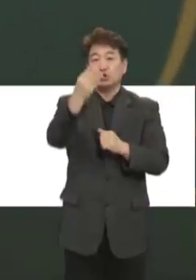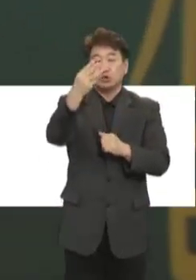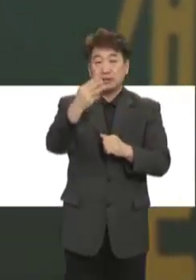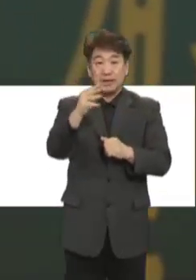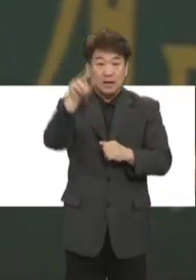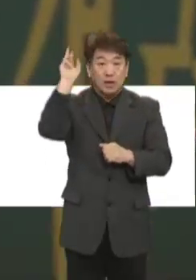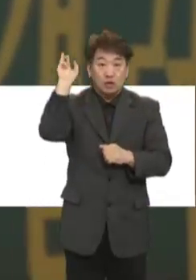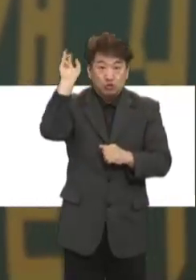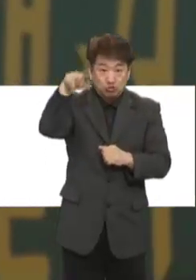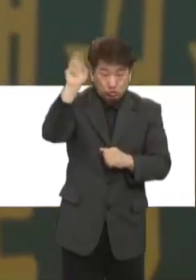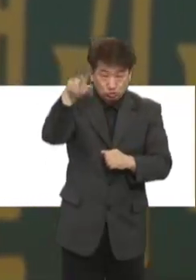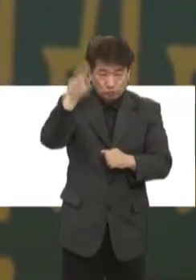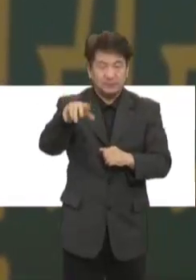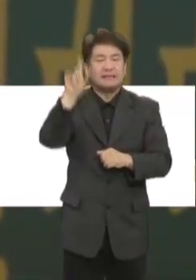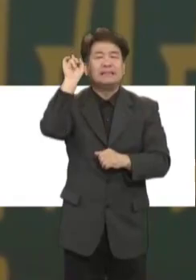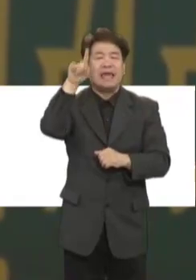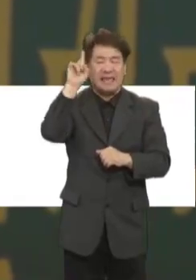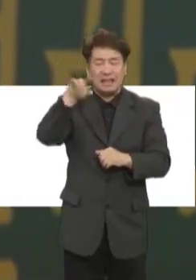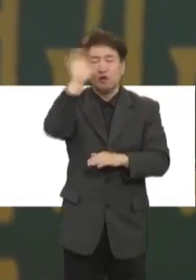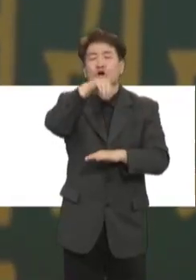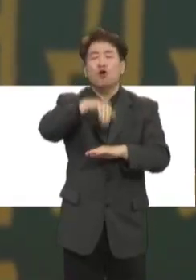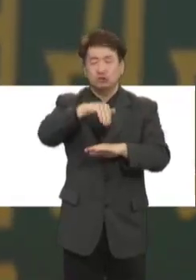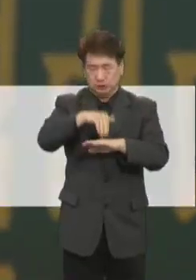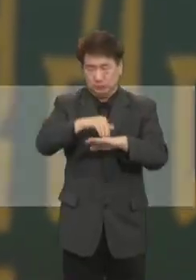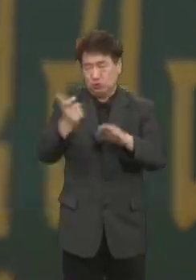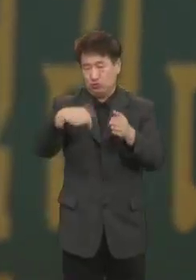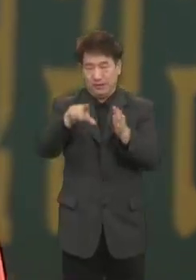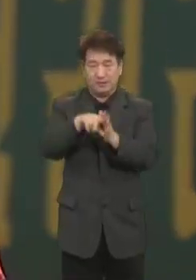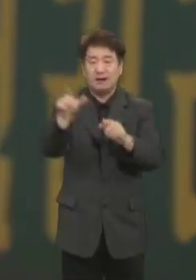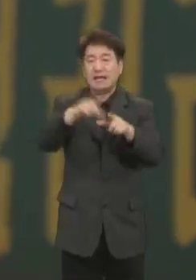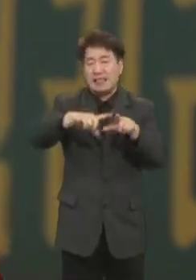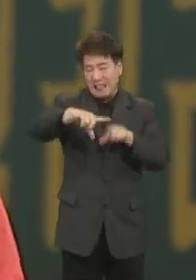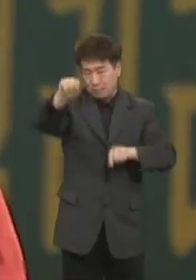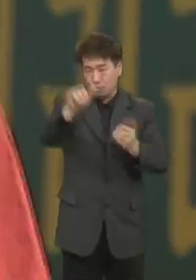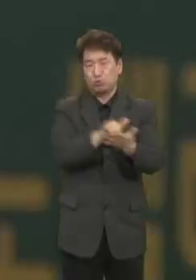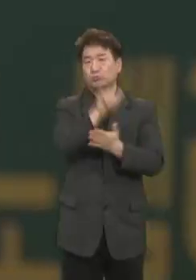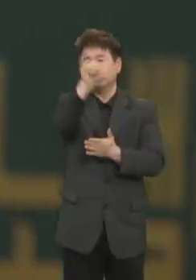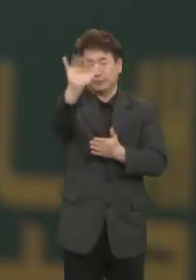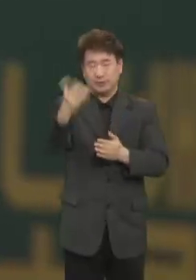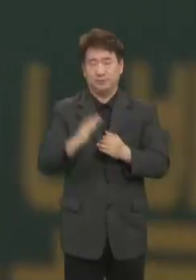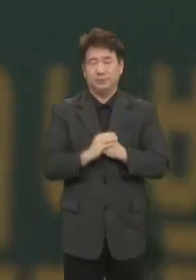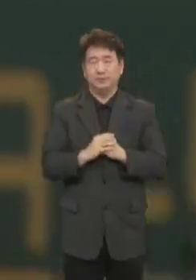스프링캠프 합류를 위해 내일 인천 공항에서 일본 오키나와행 비행기에 탑승합니다 l